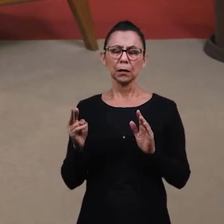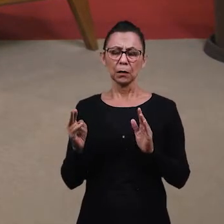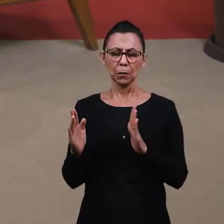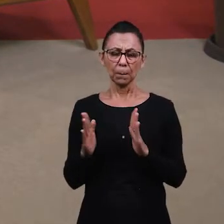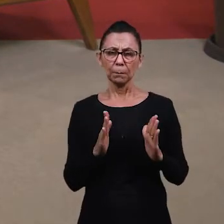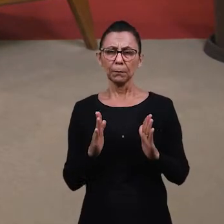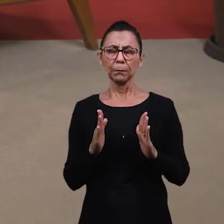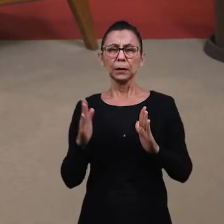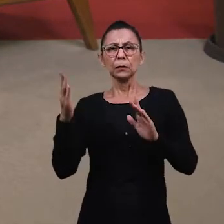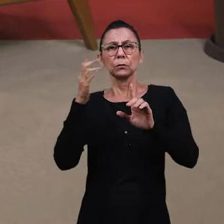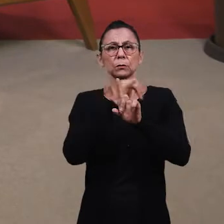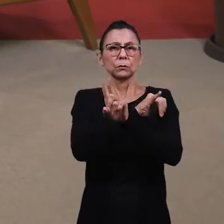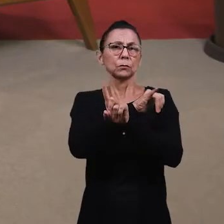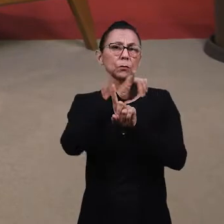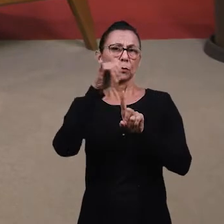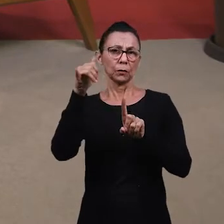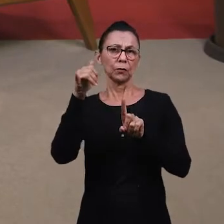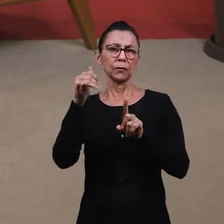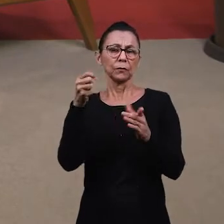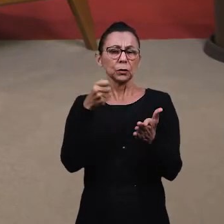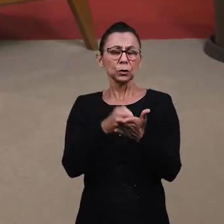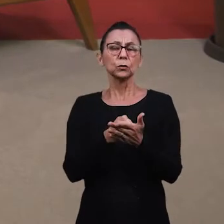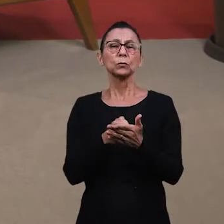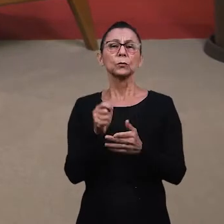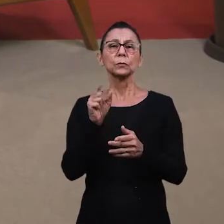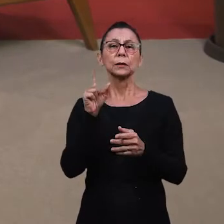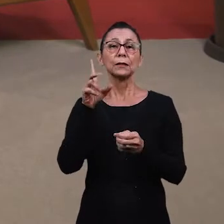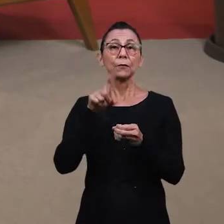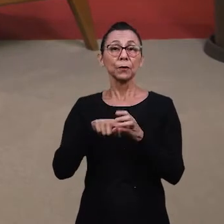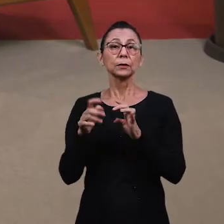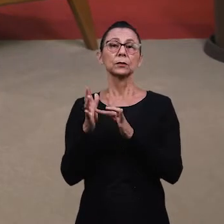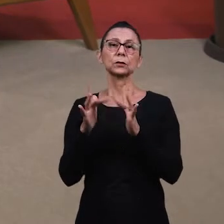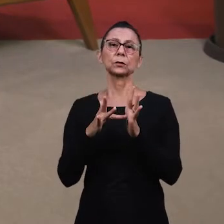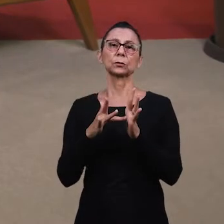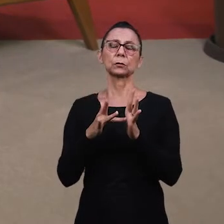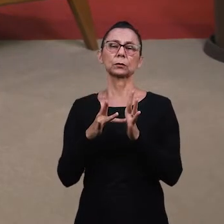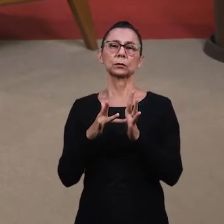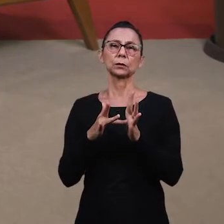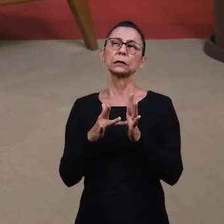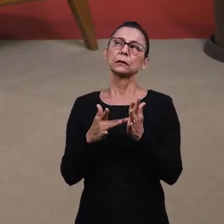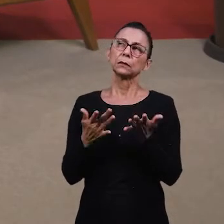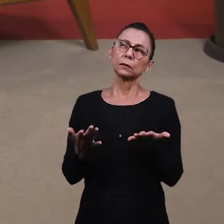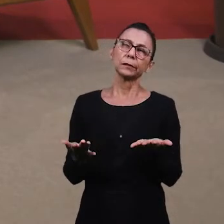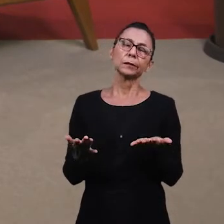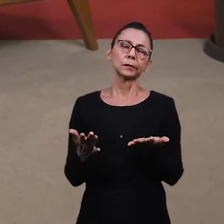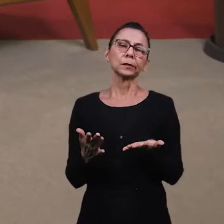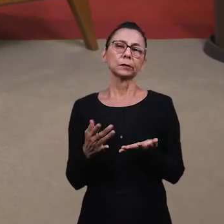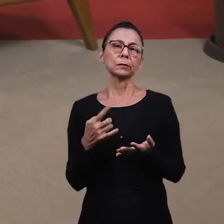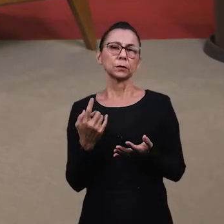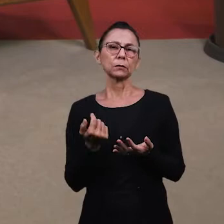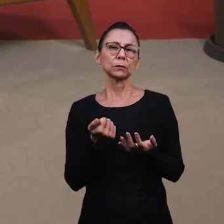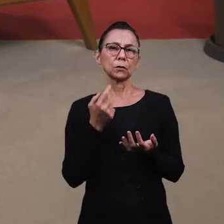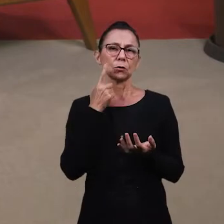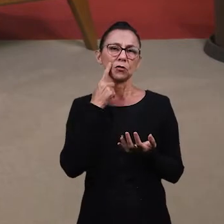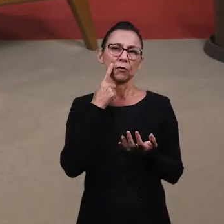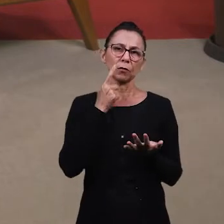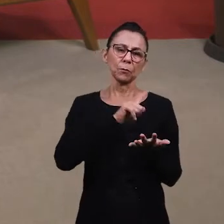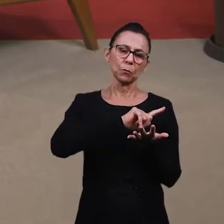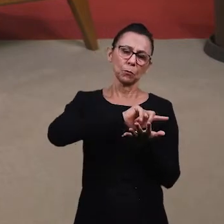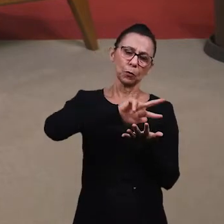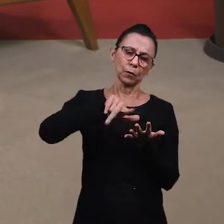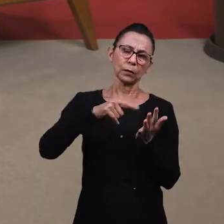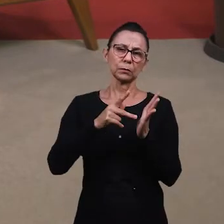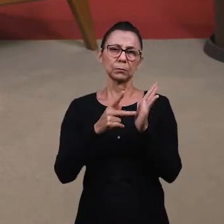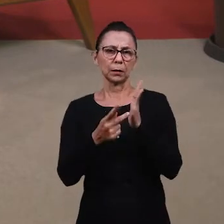je trouve très important cela, et les personnes qui nous regardent doivent avoir cette conscience. Notre message, le